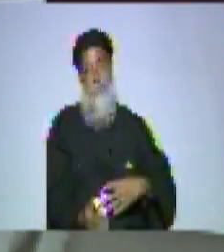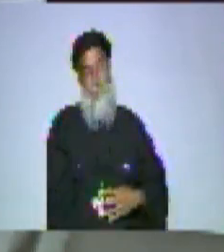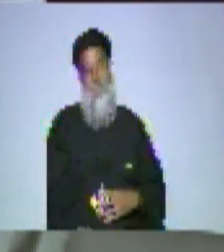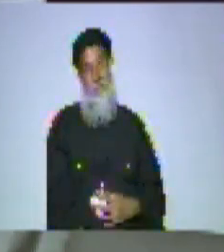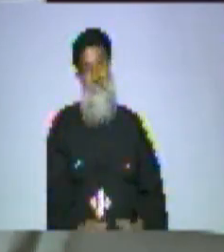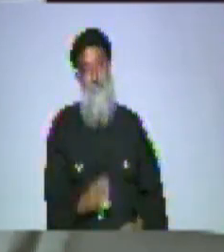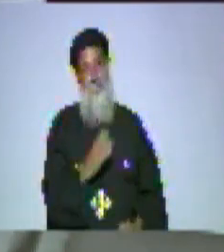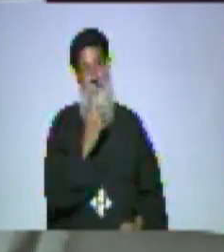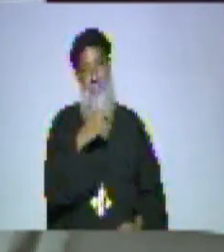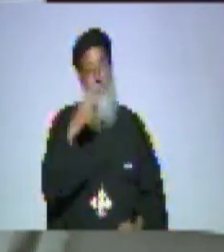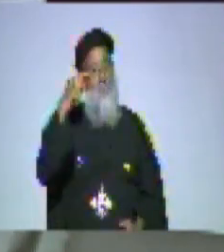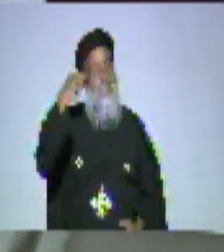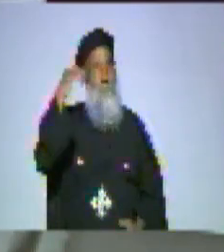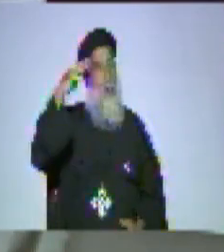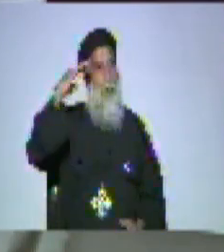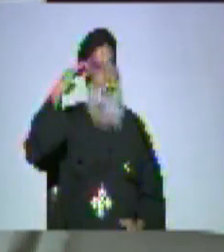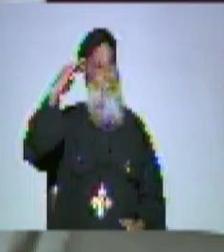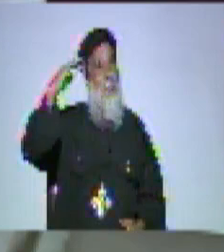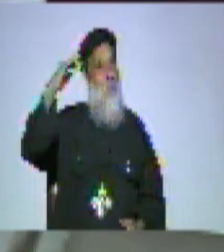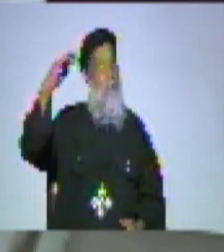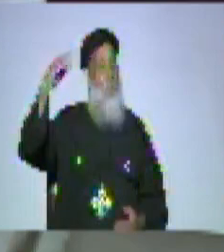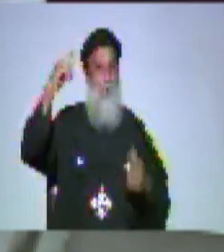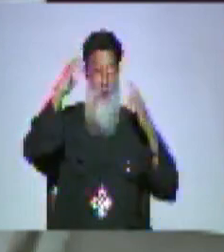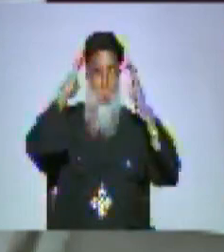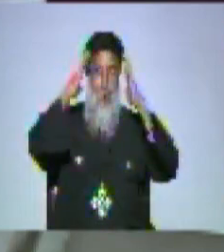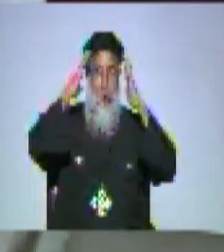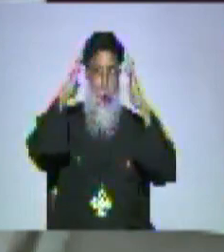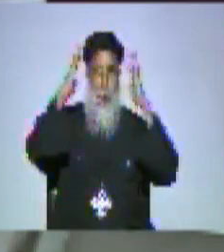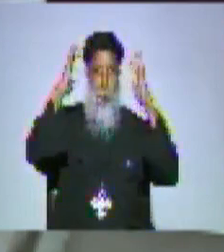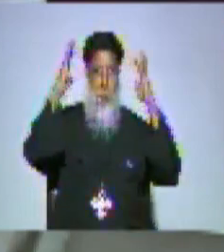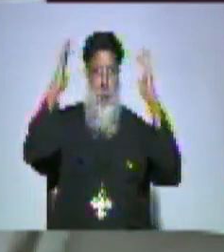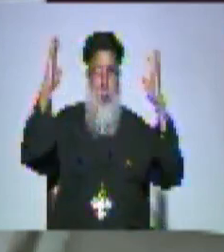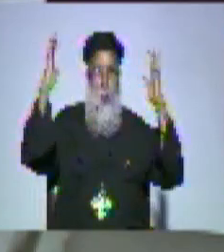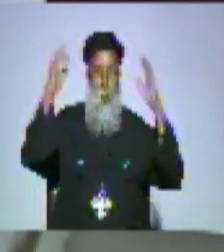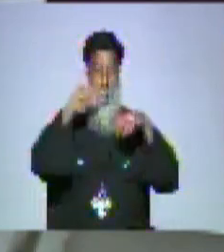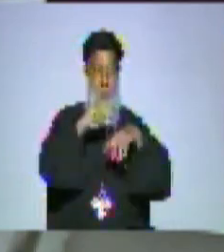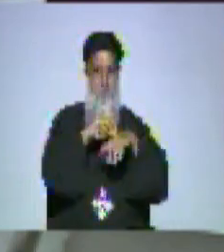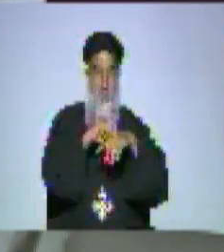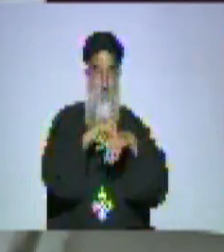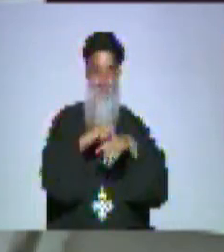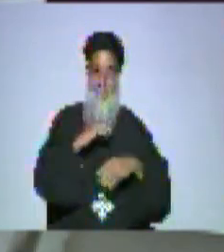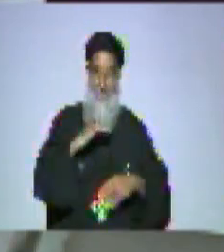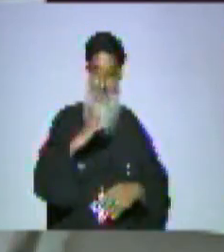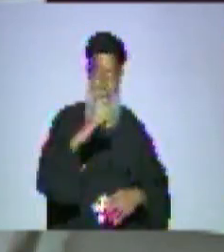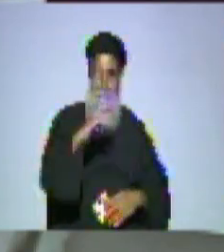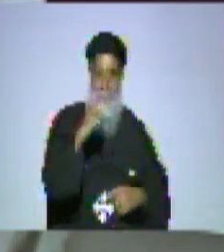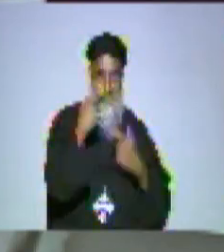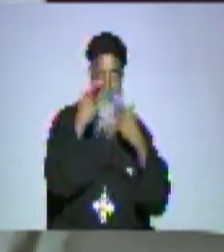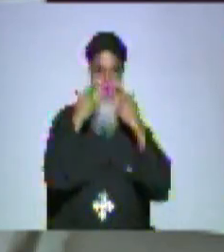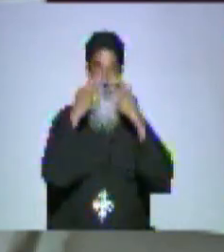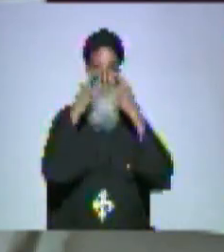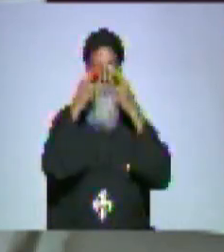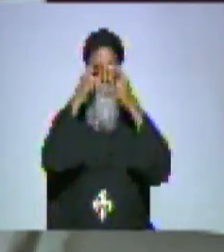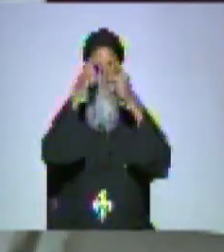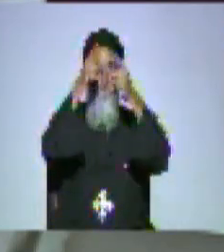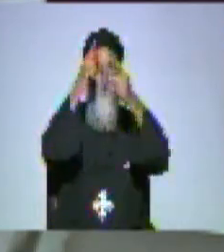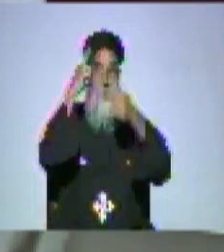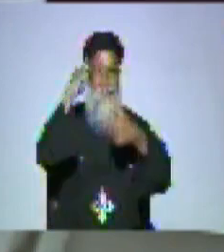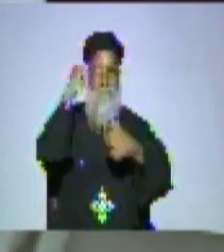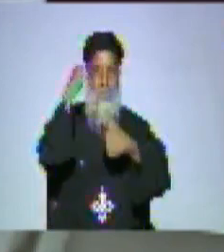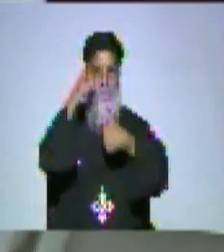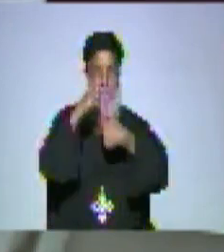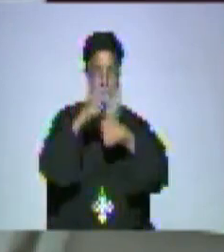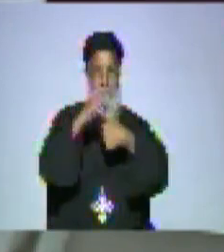اب موسوعي موسوعي في المعرفه في الشخصيه في النظره في الفكر